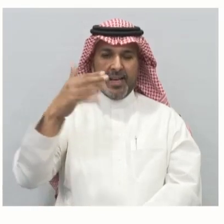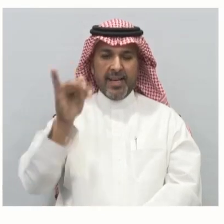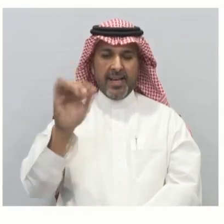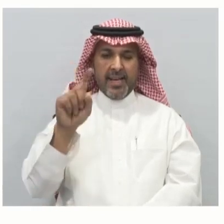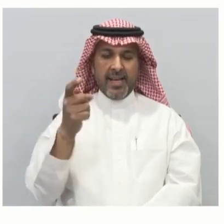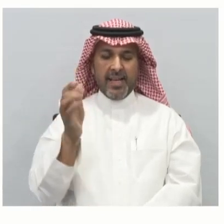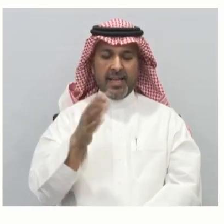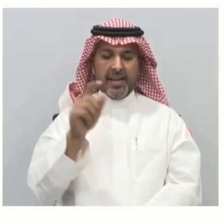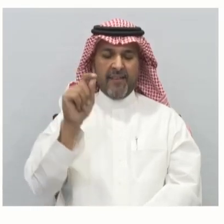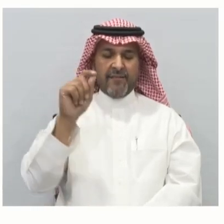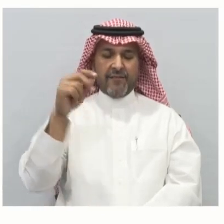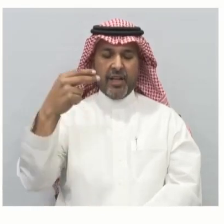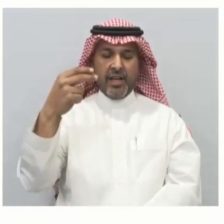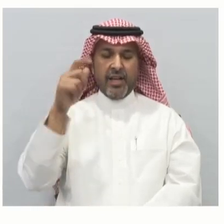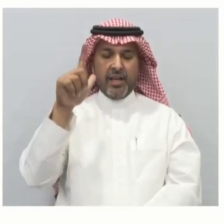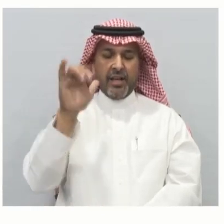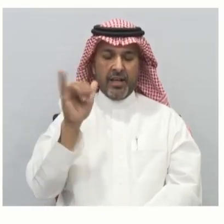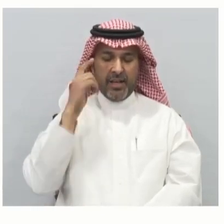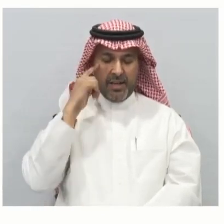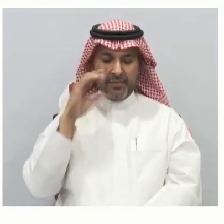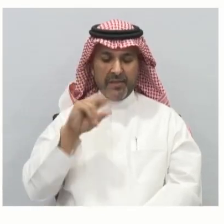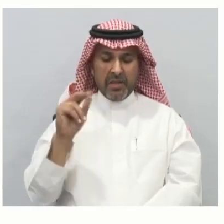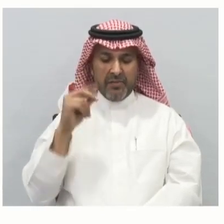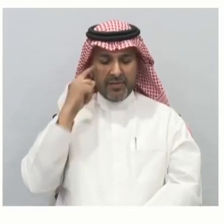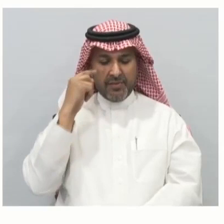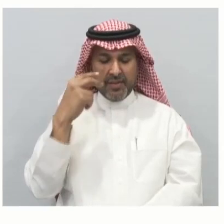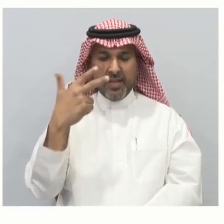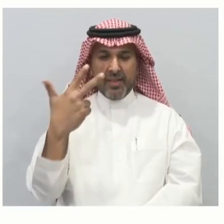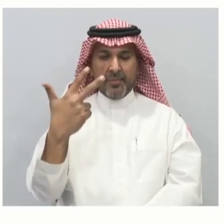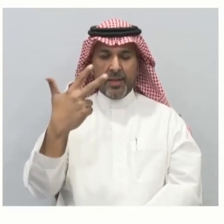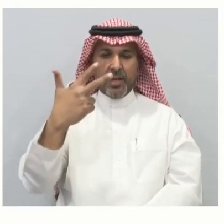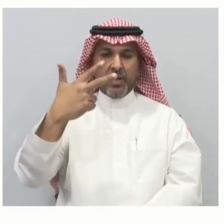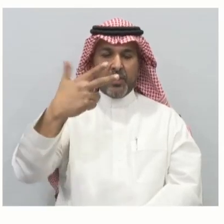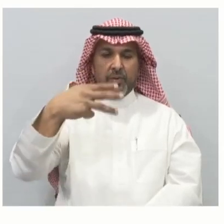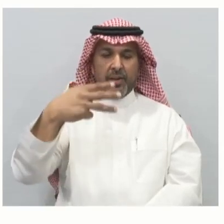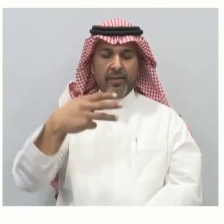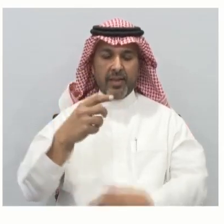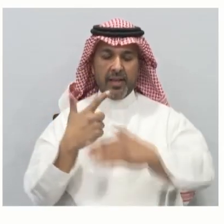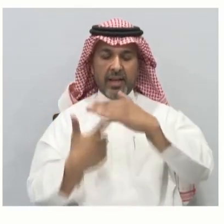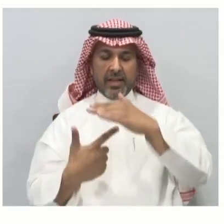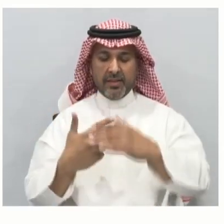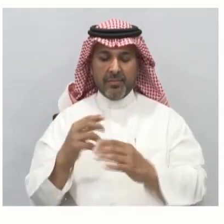نفسها 38 سبع او 38 على سبعه